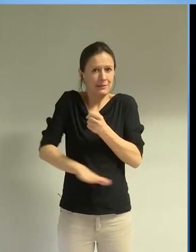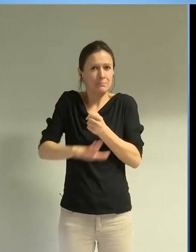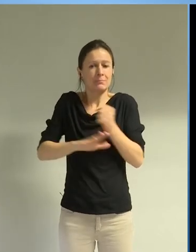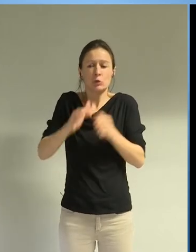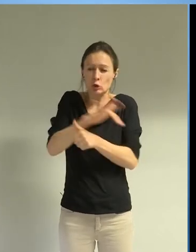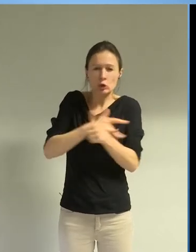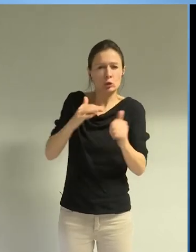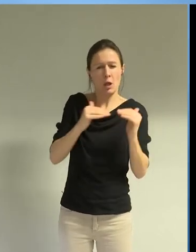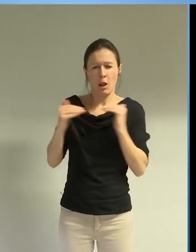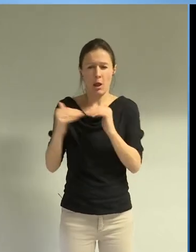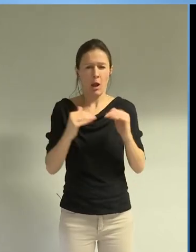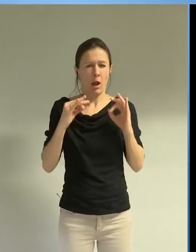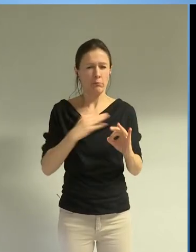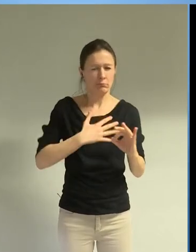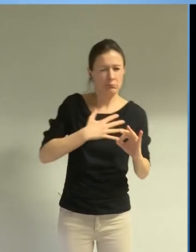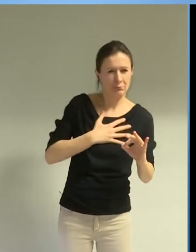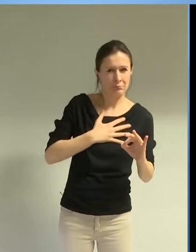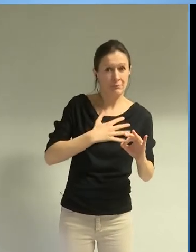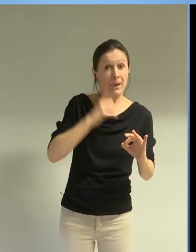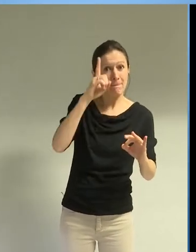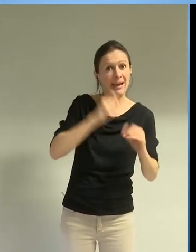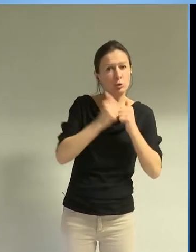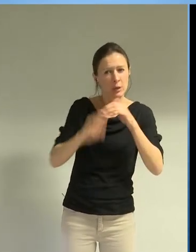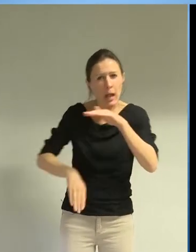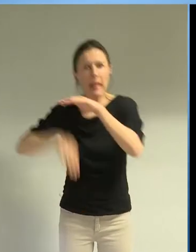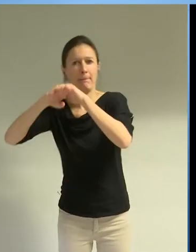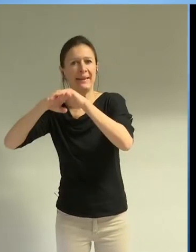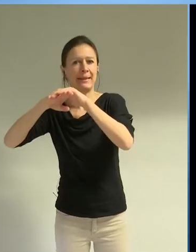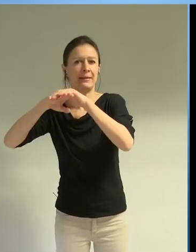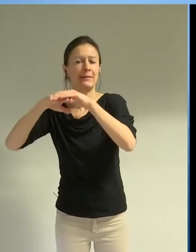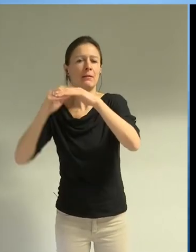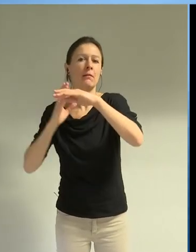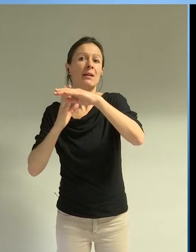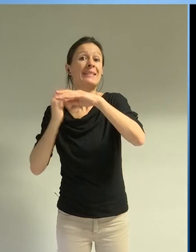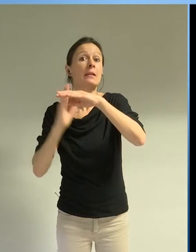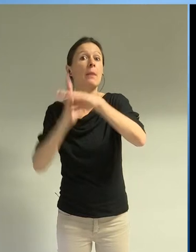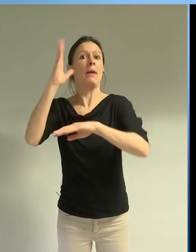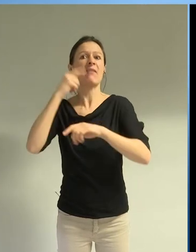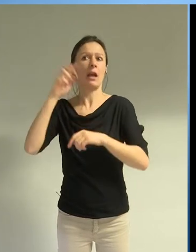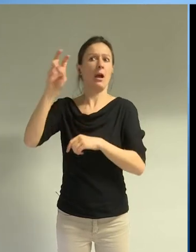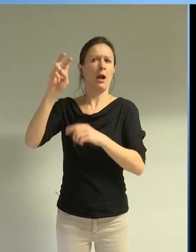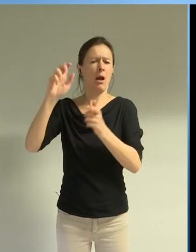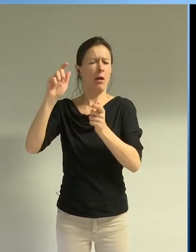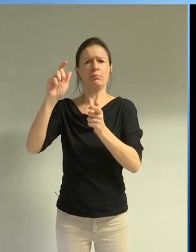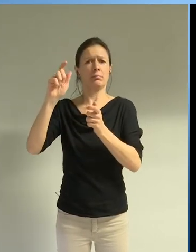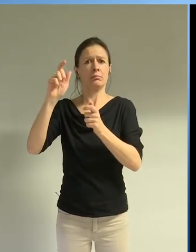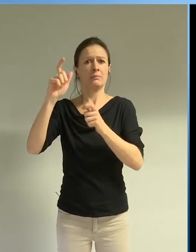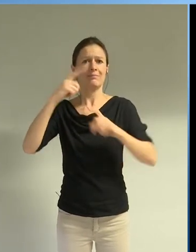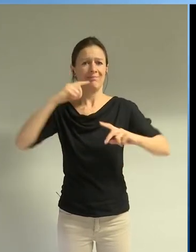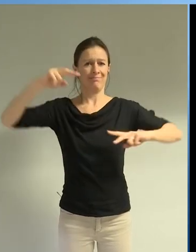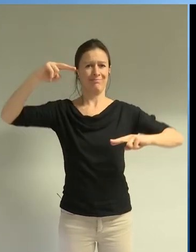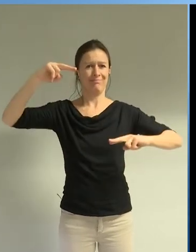respect des limites planétaires ici le plafond environnementale c'est cet espace juste et sûr pour